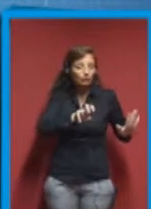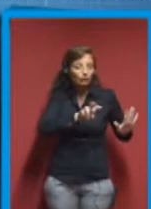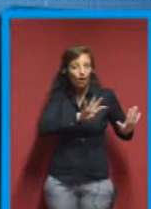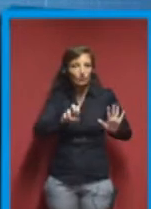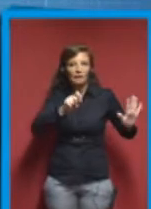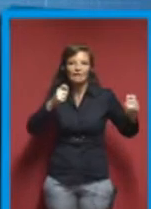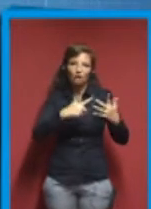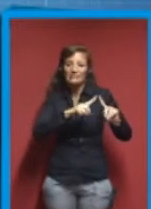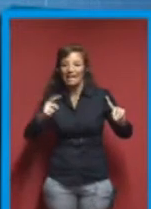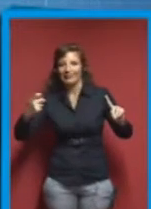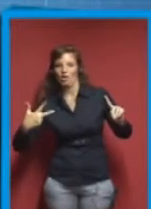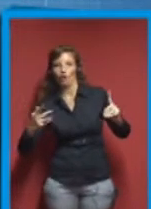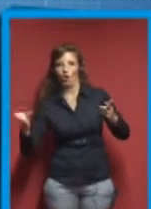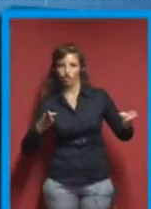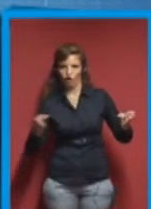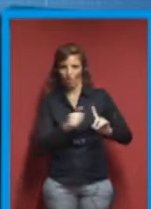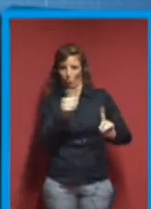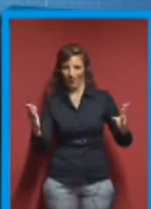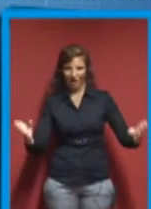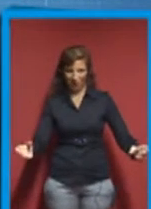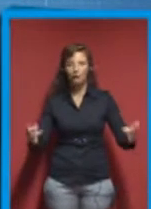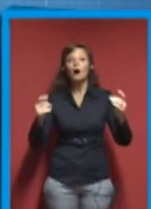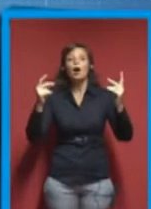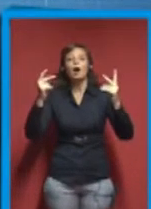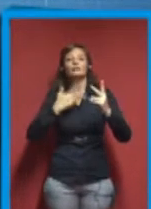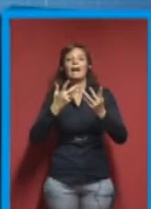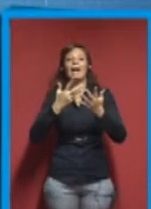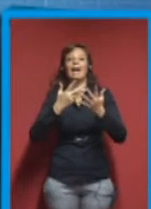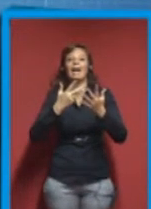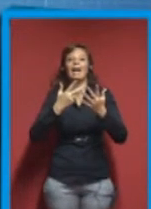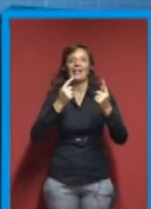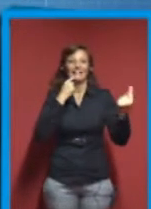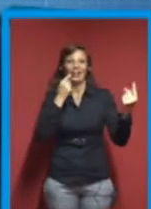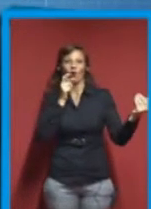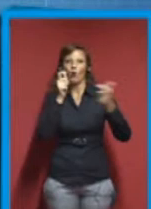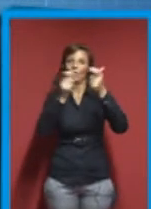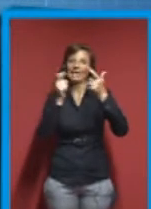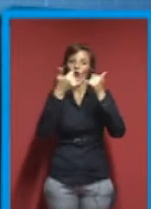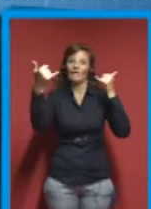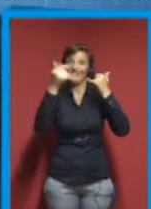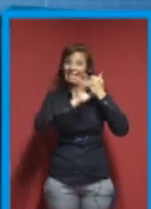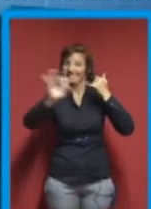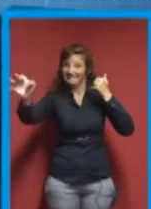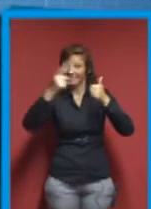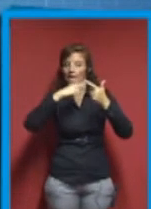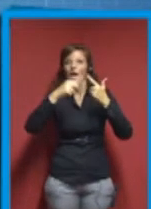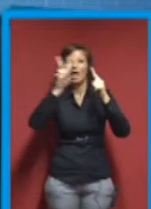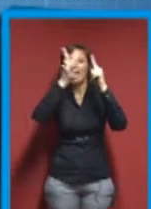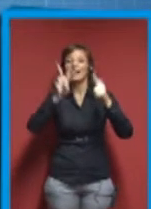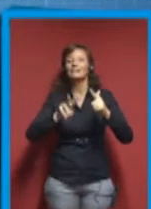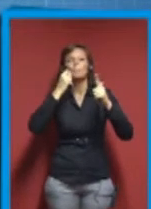1918. Allora, la trasmissione senza fili, l'elettricità del